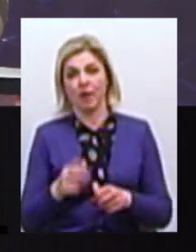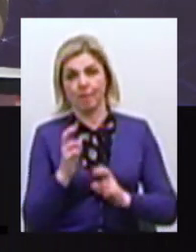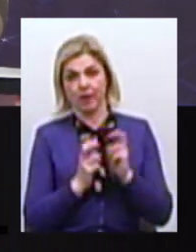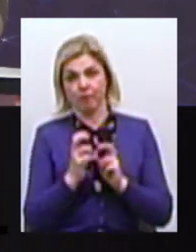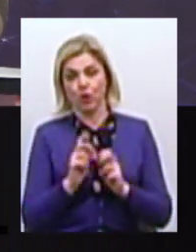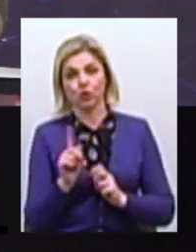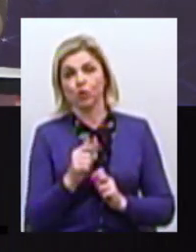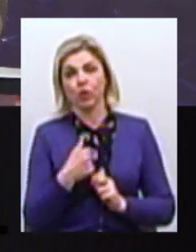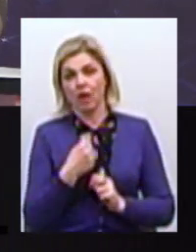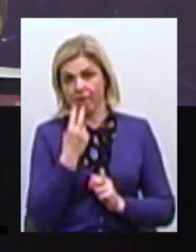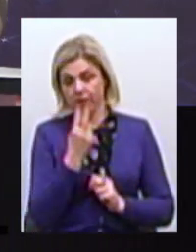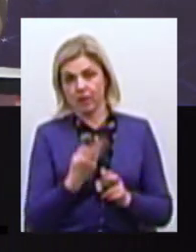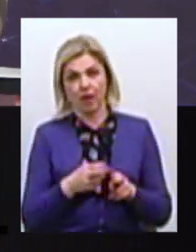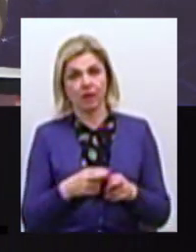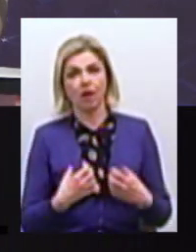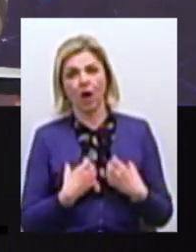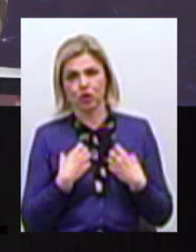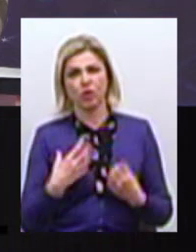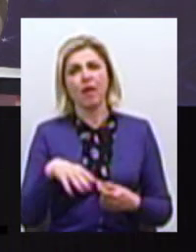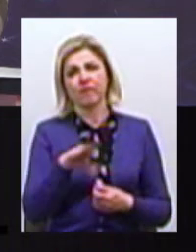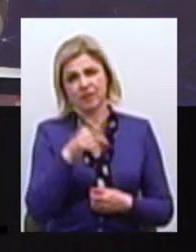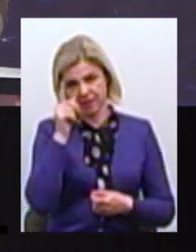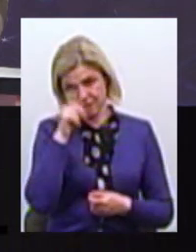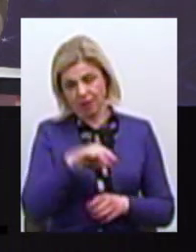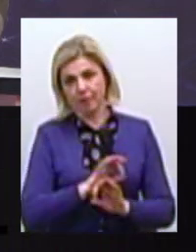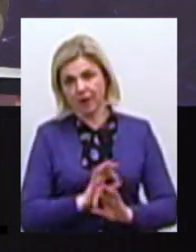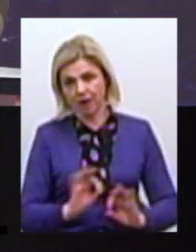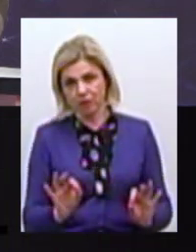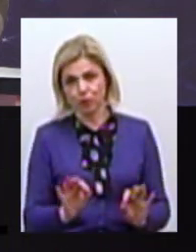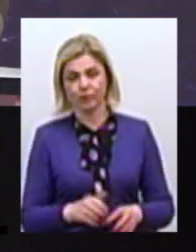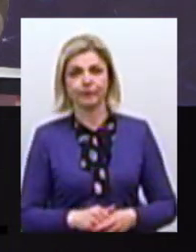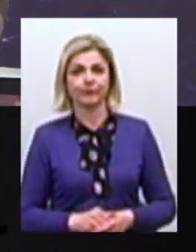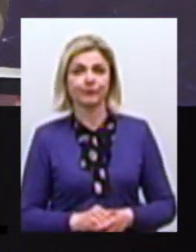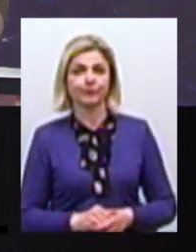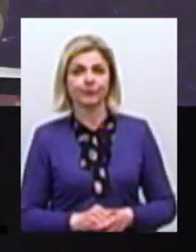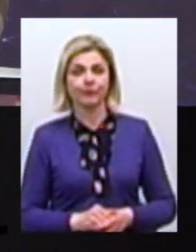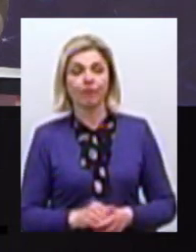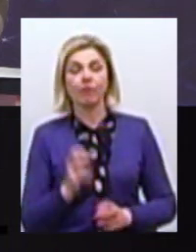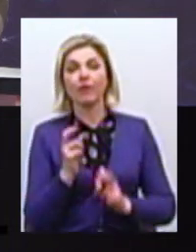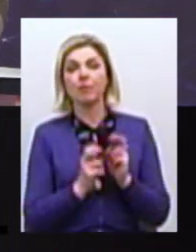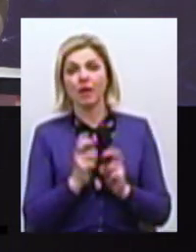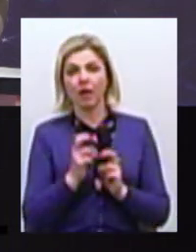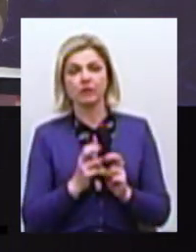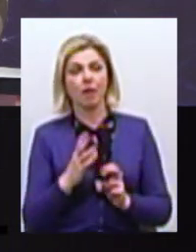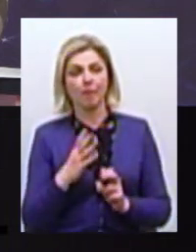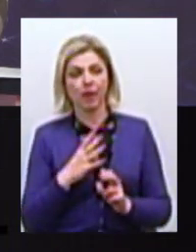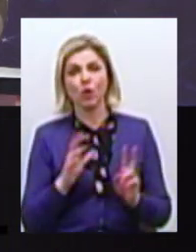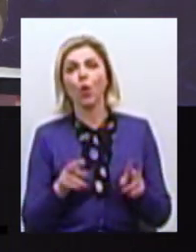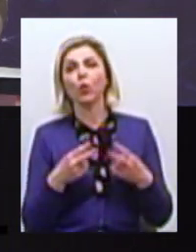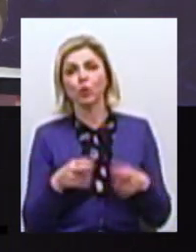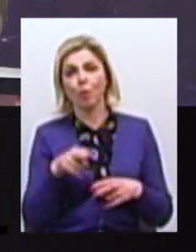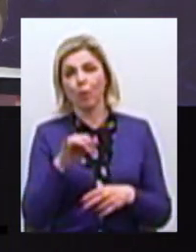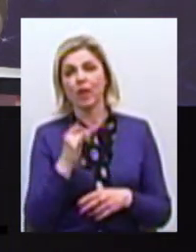приходу, это был кошмар, это все уже все знают прекрасно. Вот, предприятие было клубом по интересам закрытого